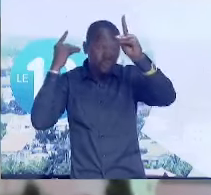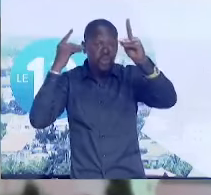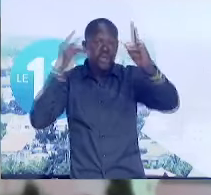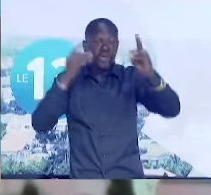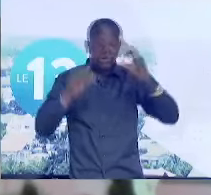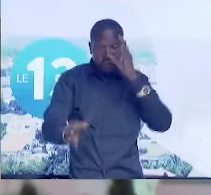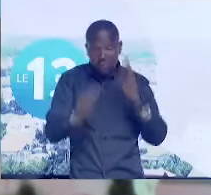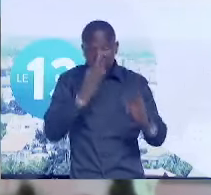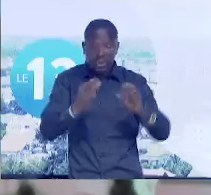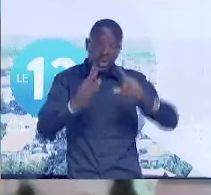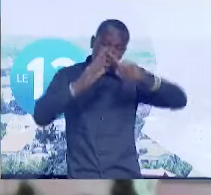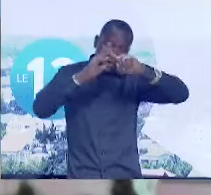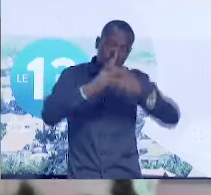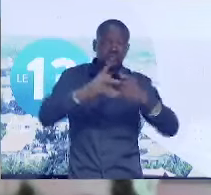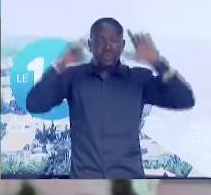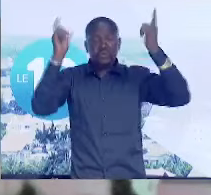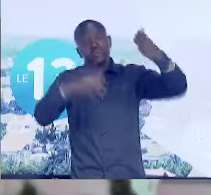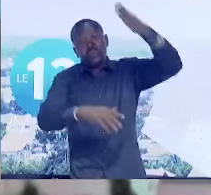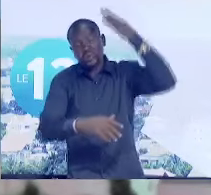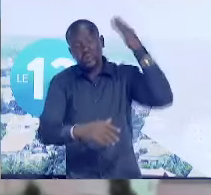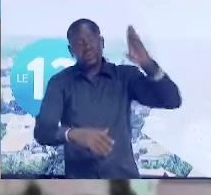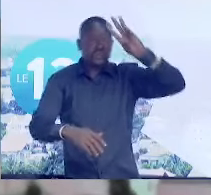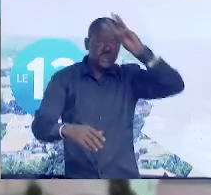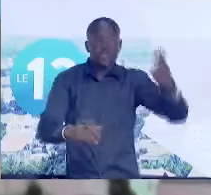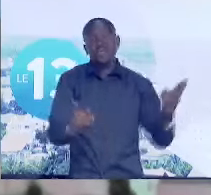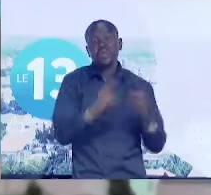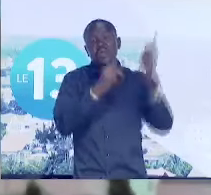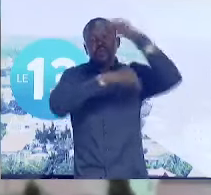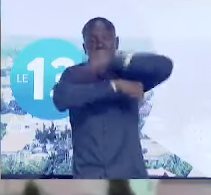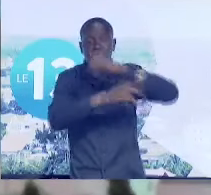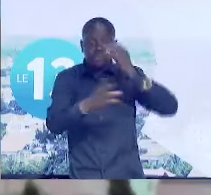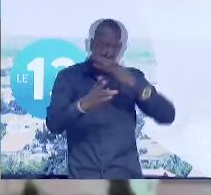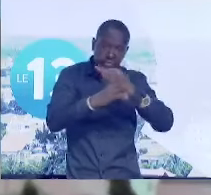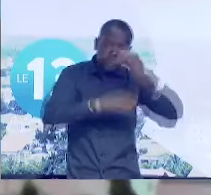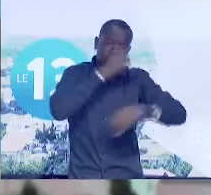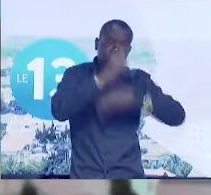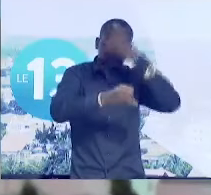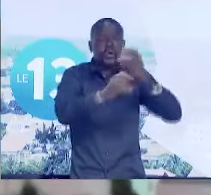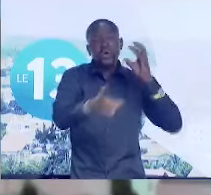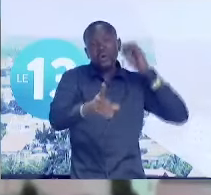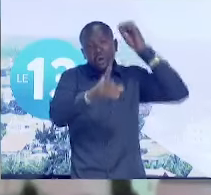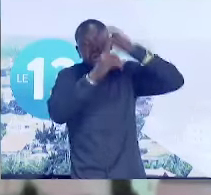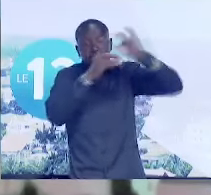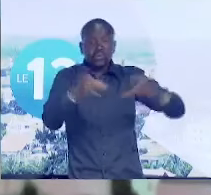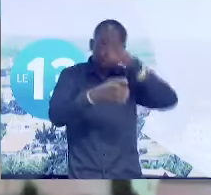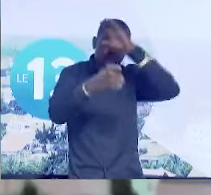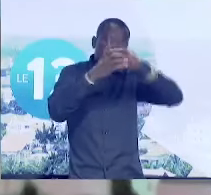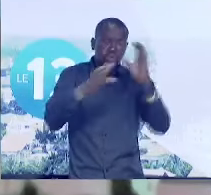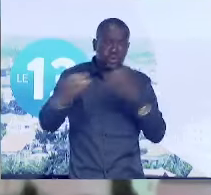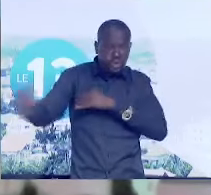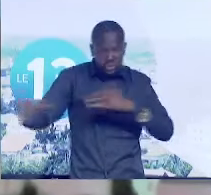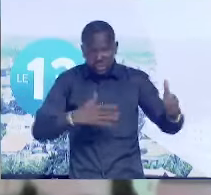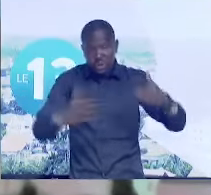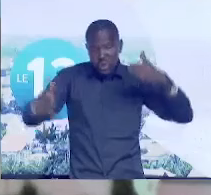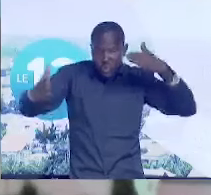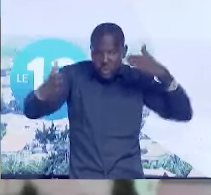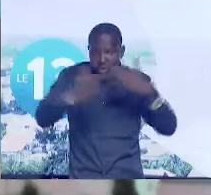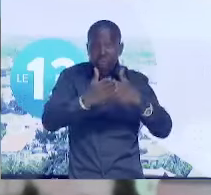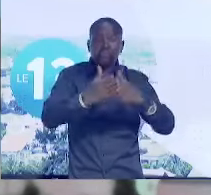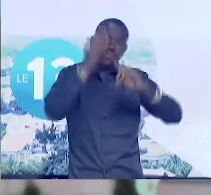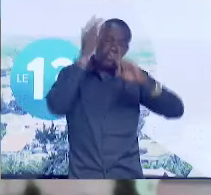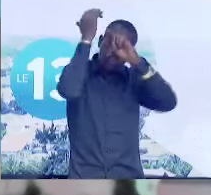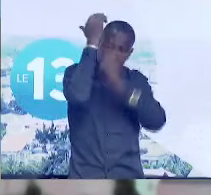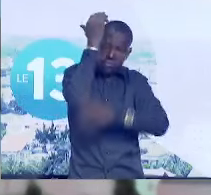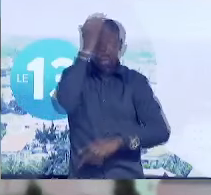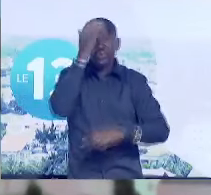tribunaux. Débuté lundi dernier pour 6 jours, cet atelier international vise à contribuer à une lutte efficace contre la fraude dans